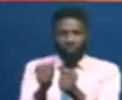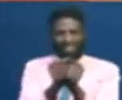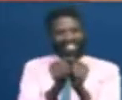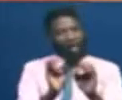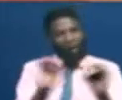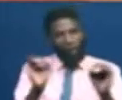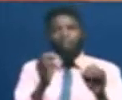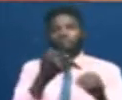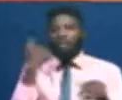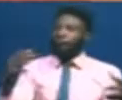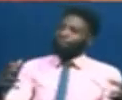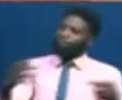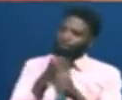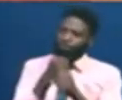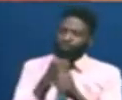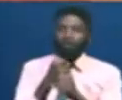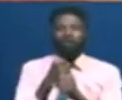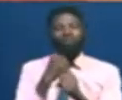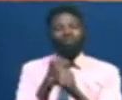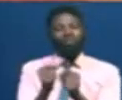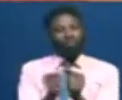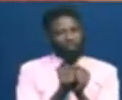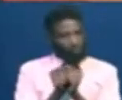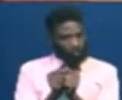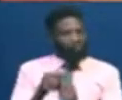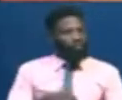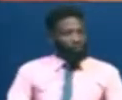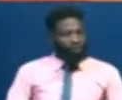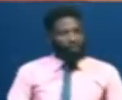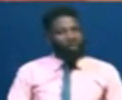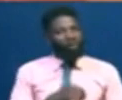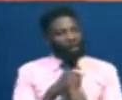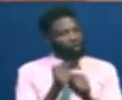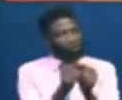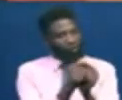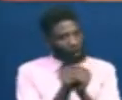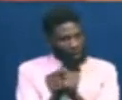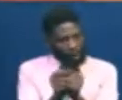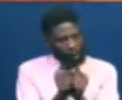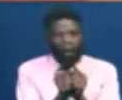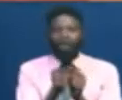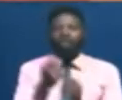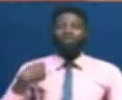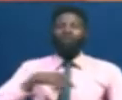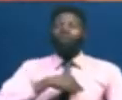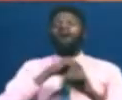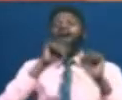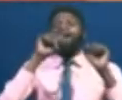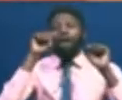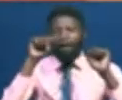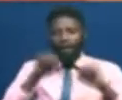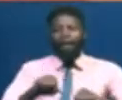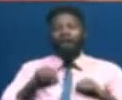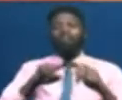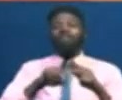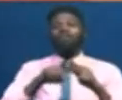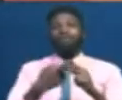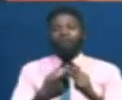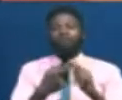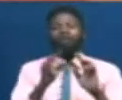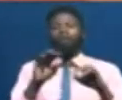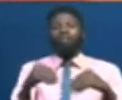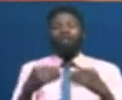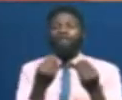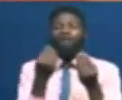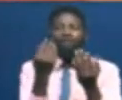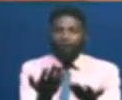kufanya kazi pamoja, ziungane pamoja. Ziungane pamoja ndio kusudi sasa tuanze kudeliver mambo ya